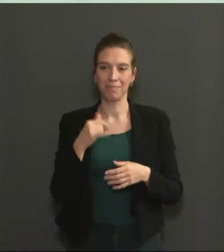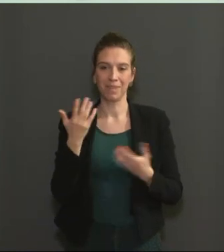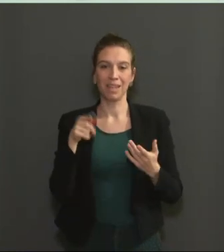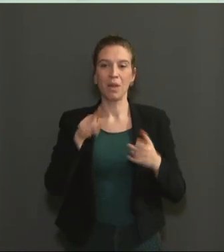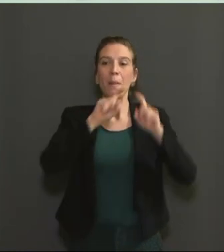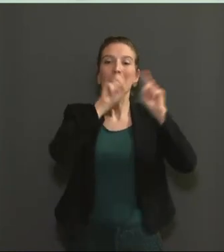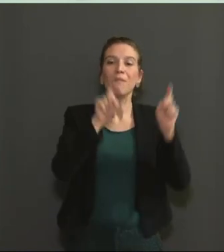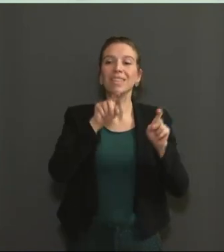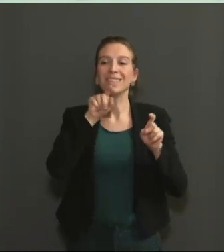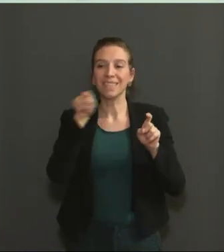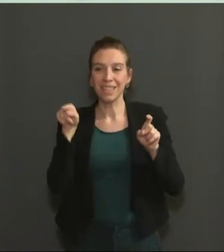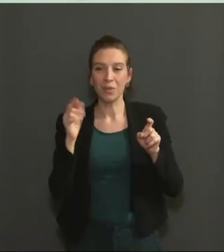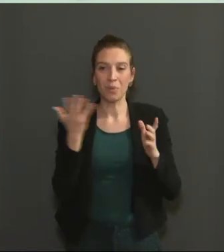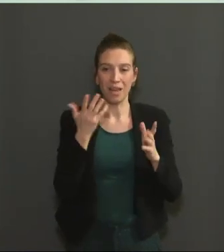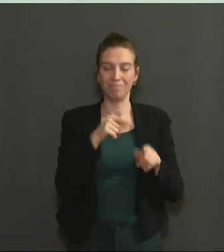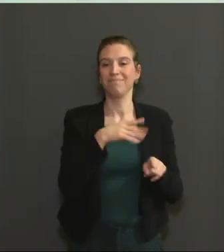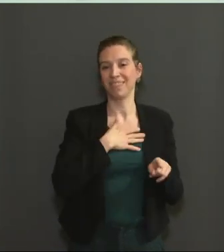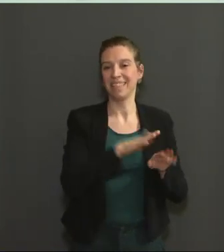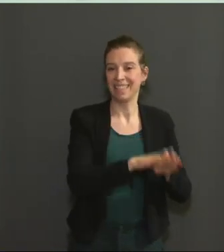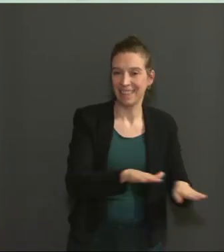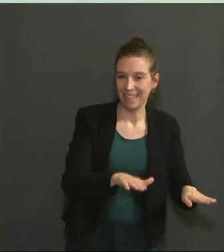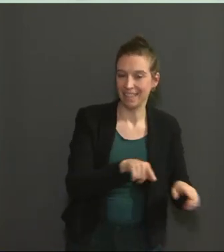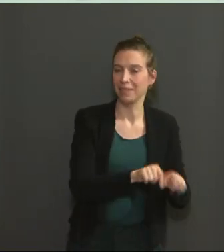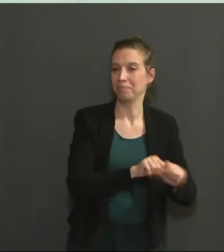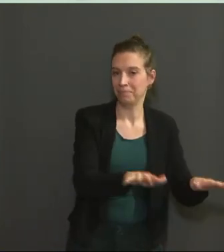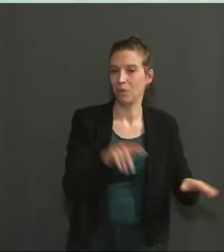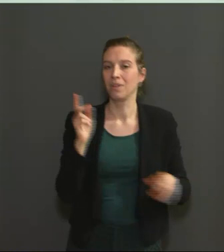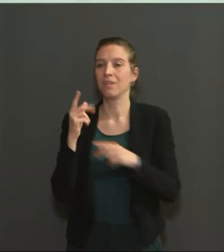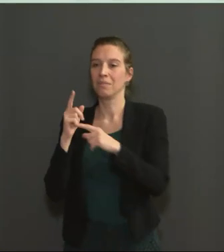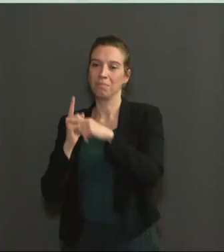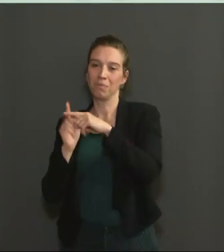plusers en in de Provin Luxemburg ook by deers